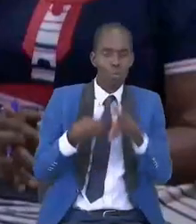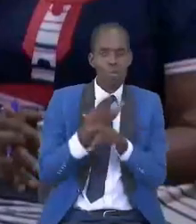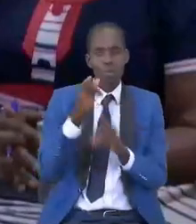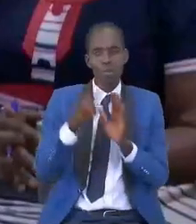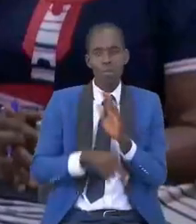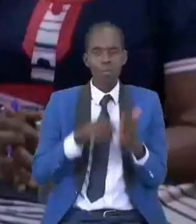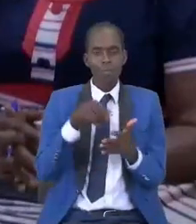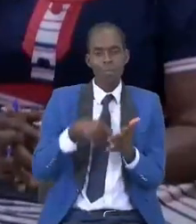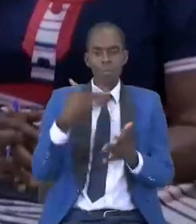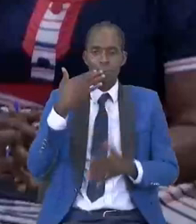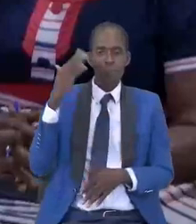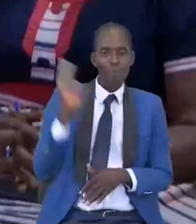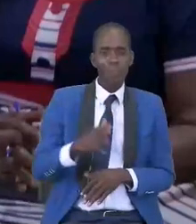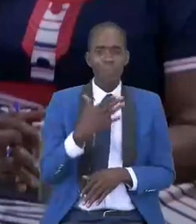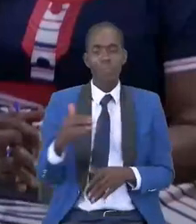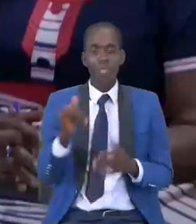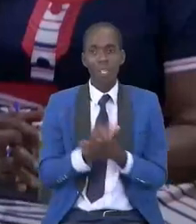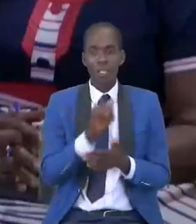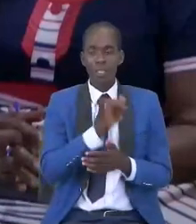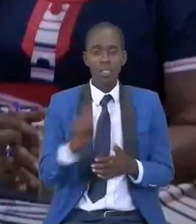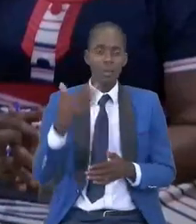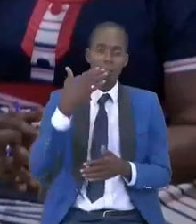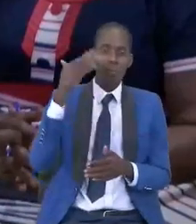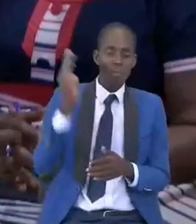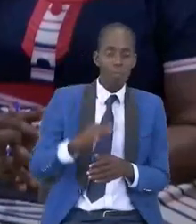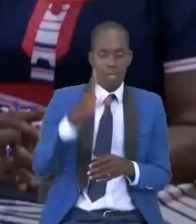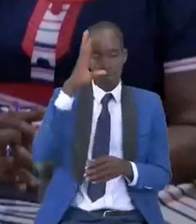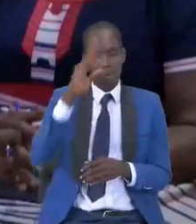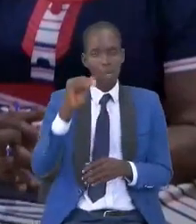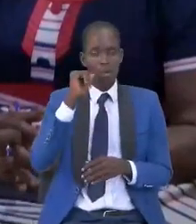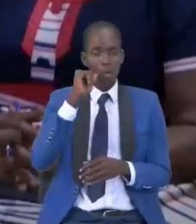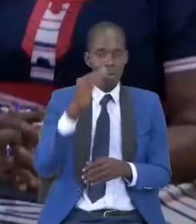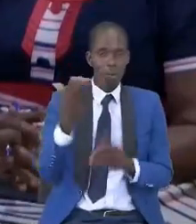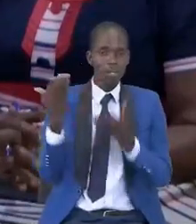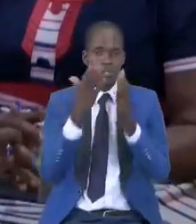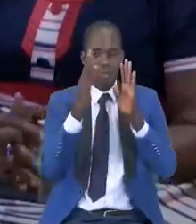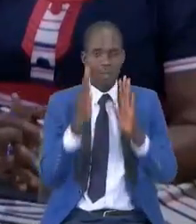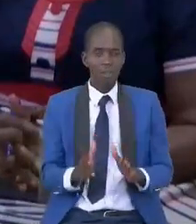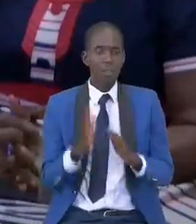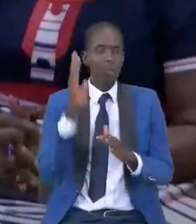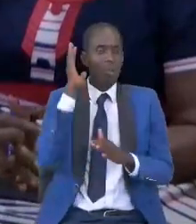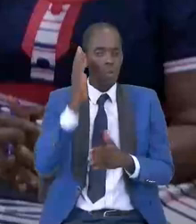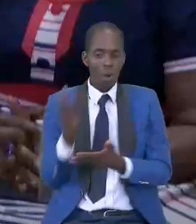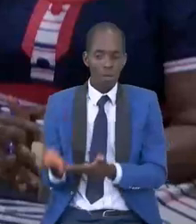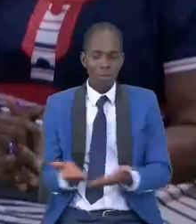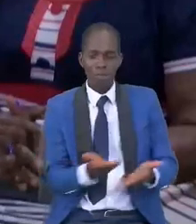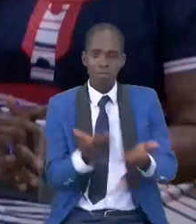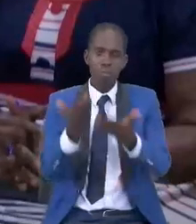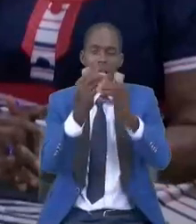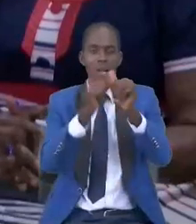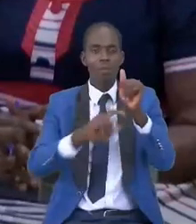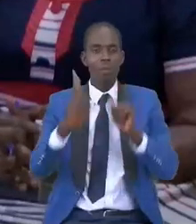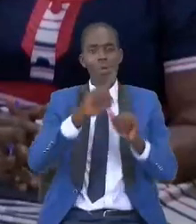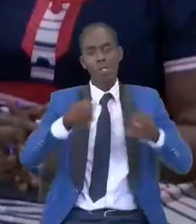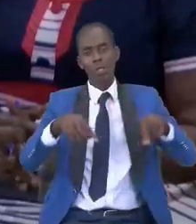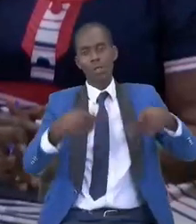sensualité. Il y a le mal qu'un homme charnel, qu'une femme charnelle, qu'un serviteur charnel porte